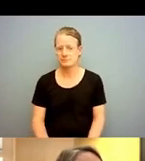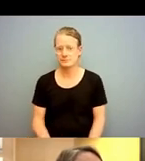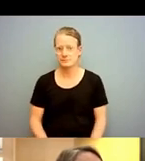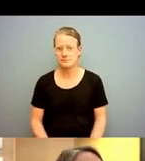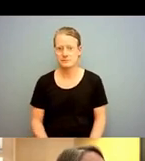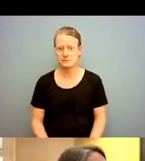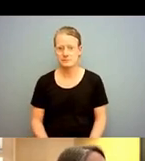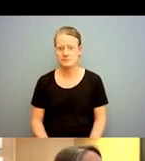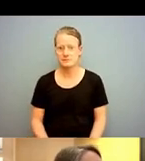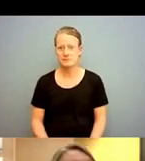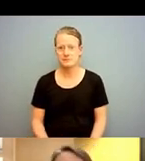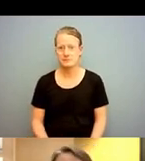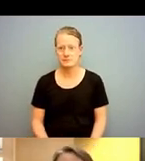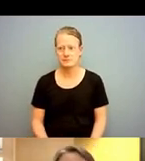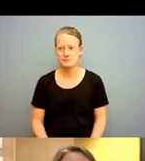Joo.